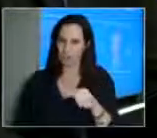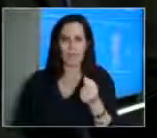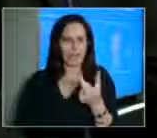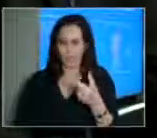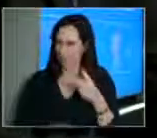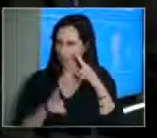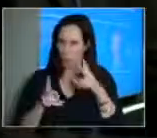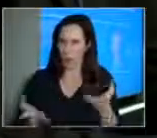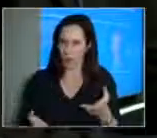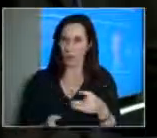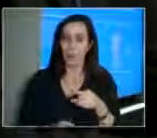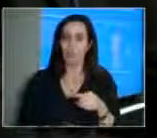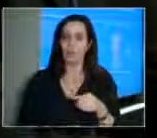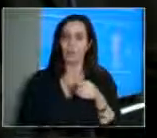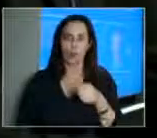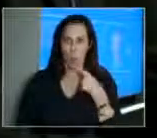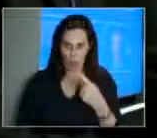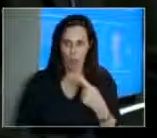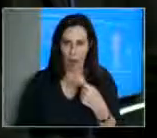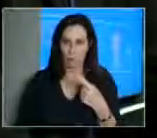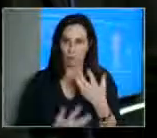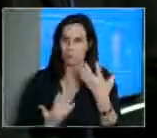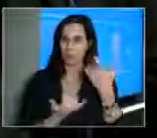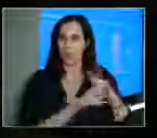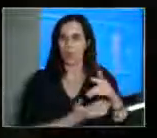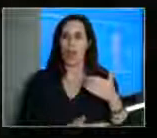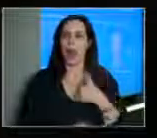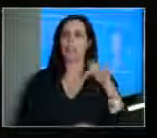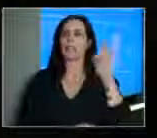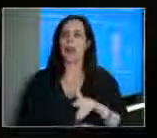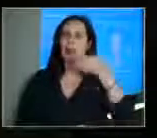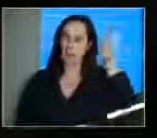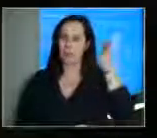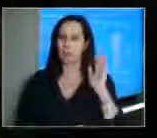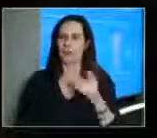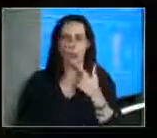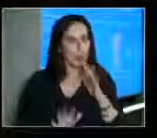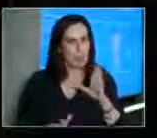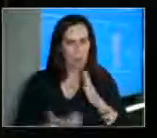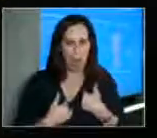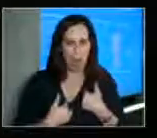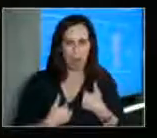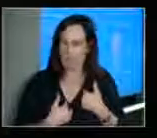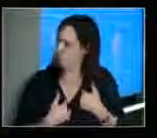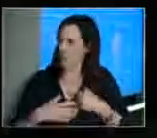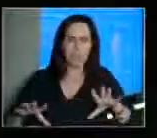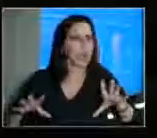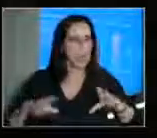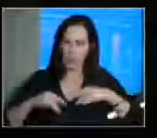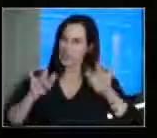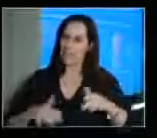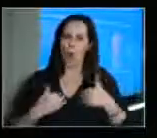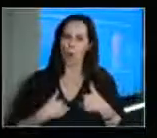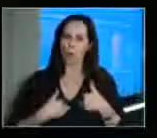כמעט מגוחך. הוא אמר בסדרה של מקומות, הוא אמר אני הולך לתבוע את לפיד לדין. אמרתי אין בעיה, אני מסיר את חסינותי, בוא תתבע